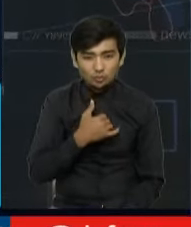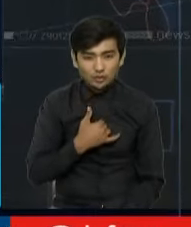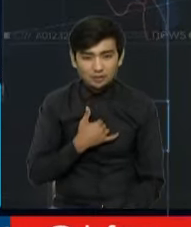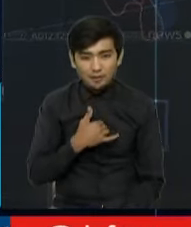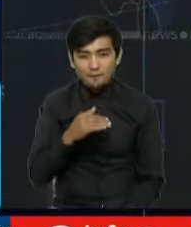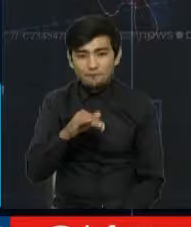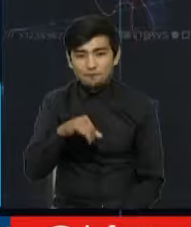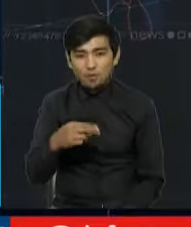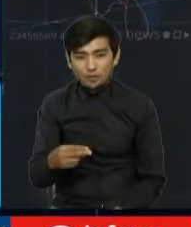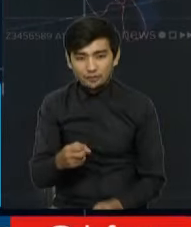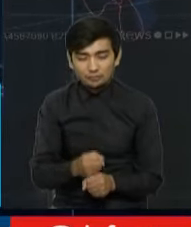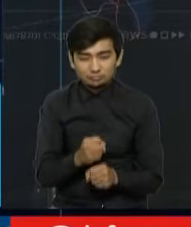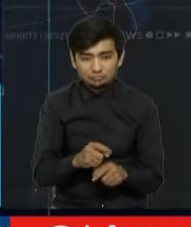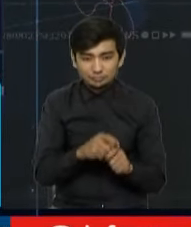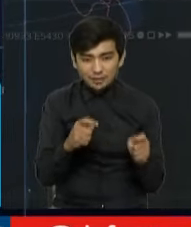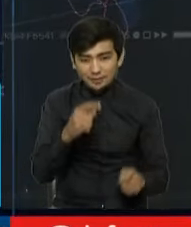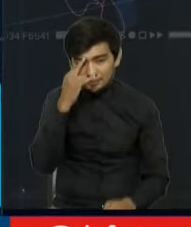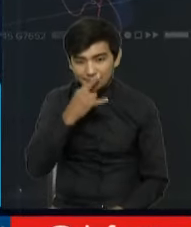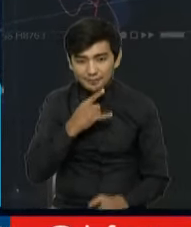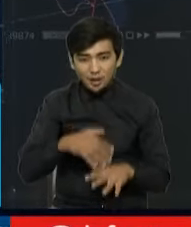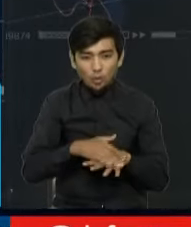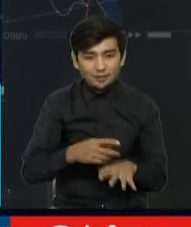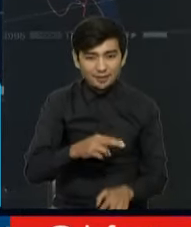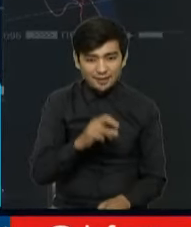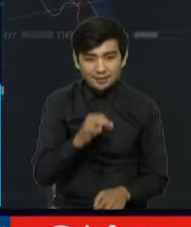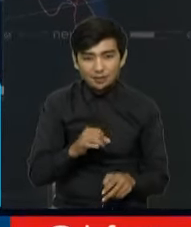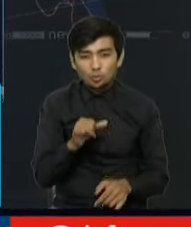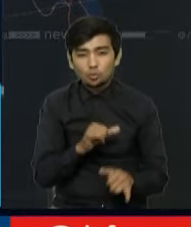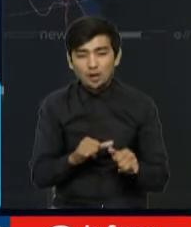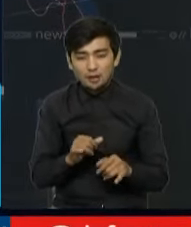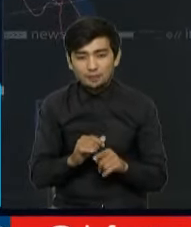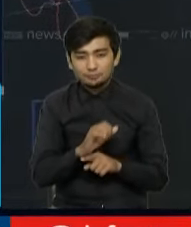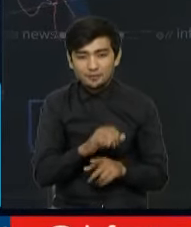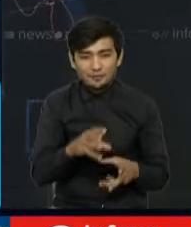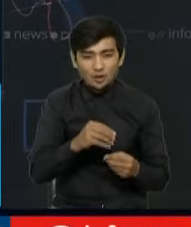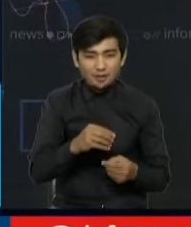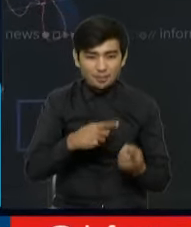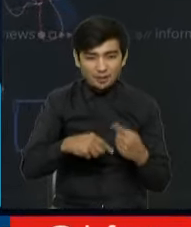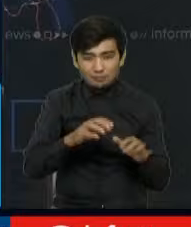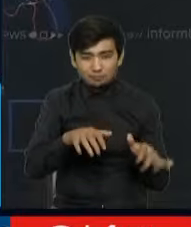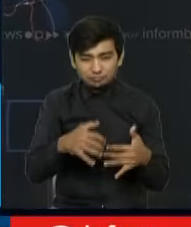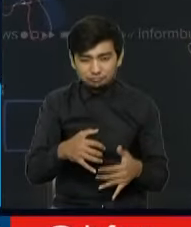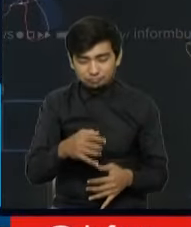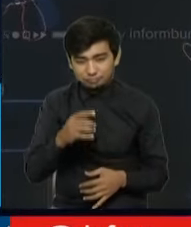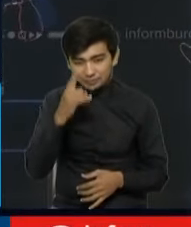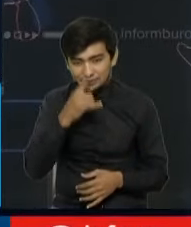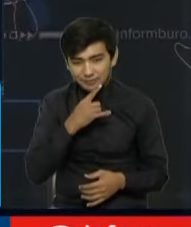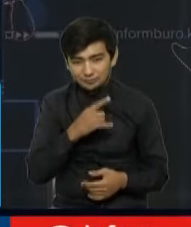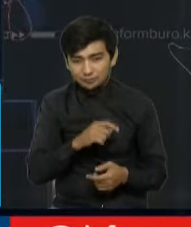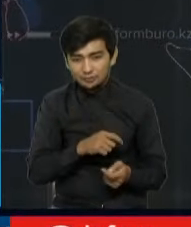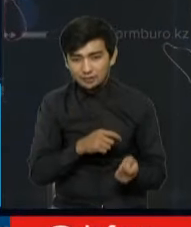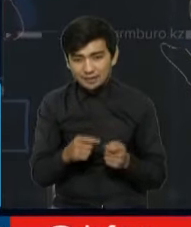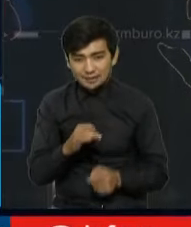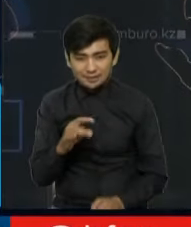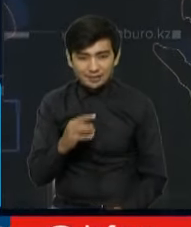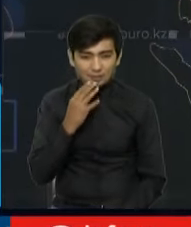фонд «Казахстан халкына», куда поступают все возвращенные средства из